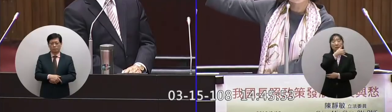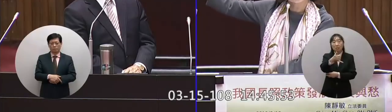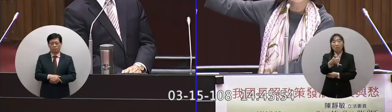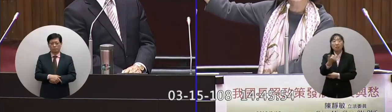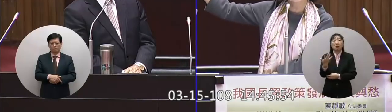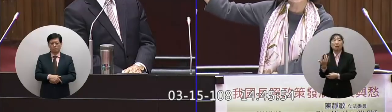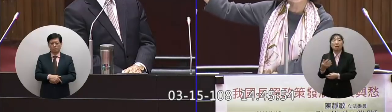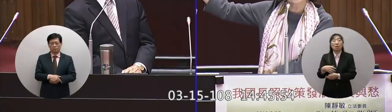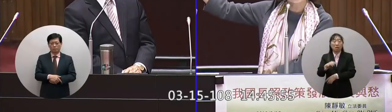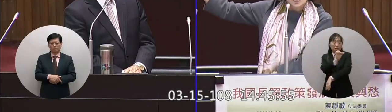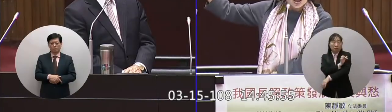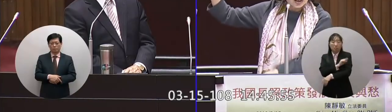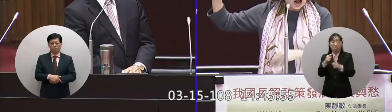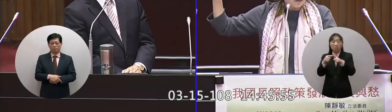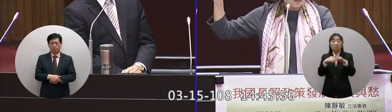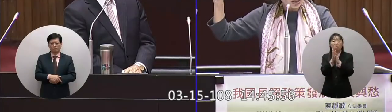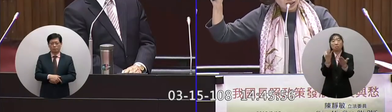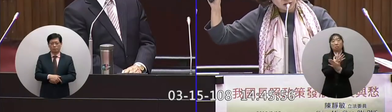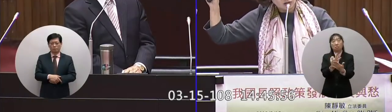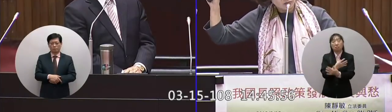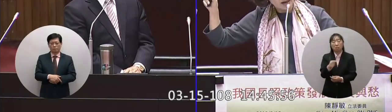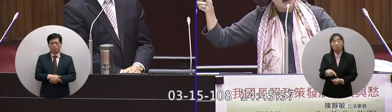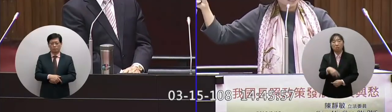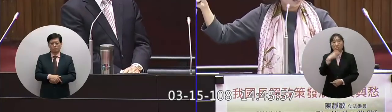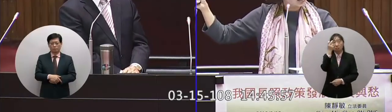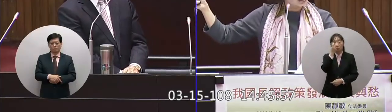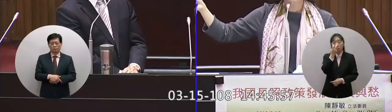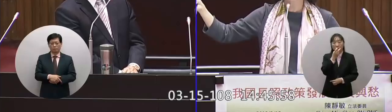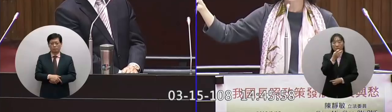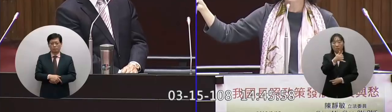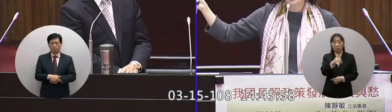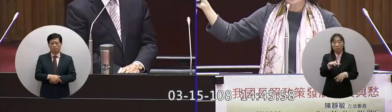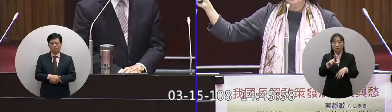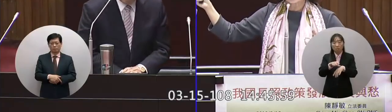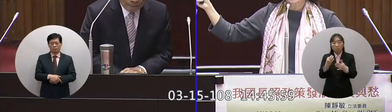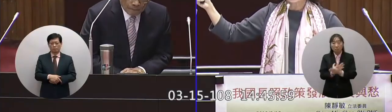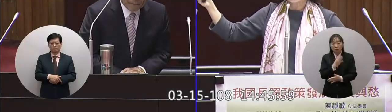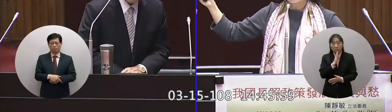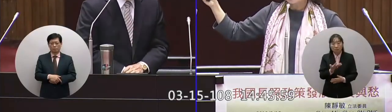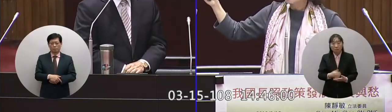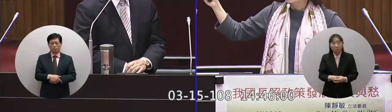理人力缺的是最多的。而照护员这里，我们可以看到，哎，已经没时间了吗？